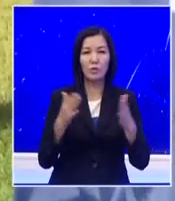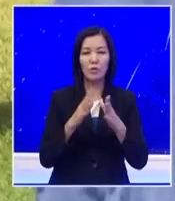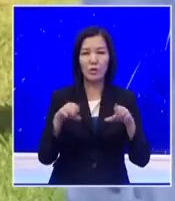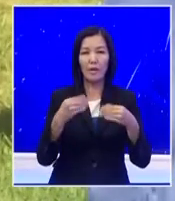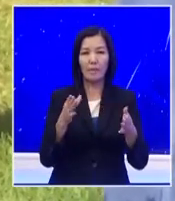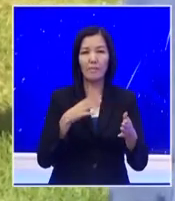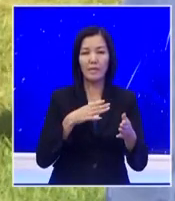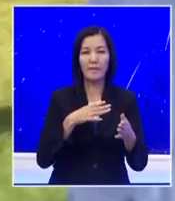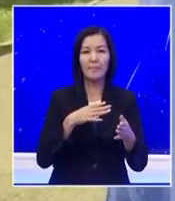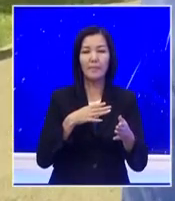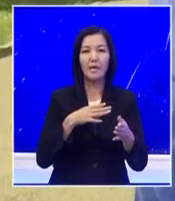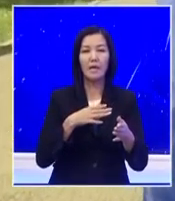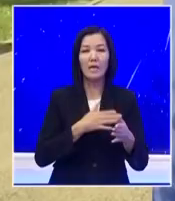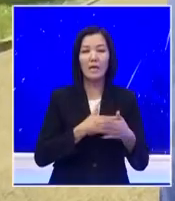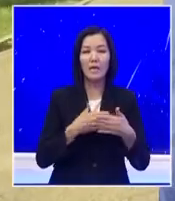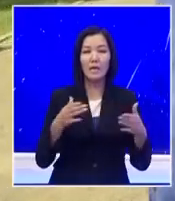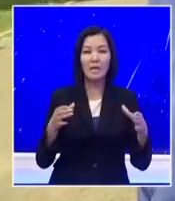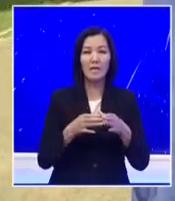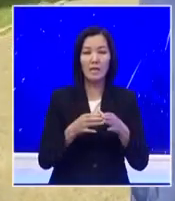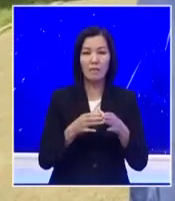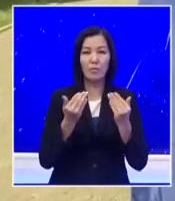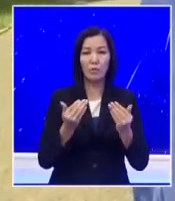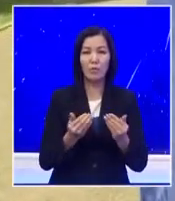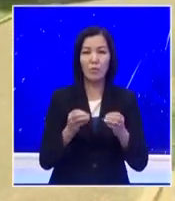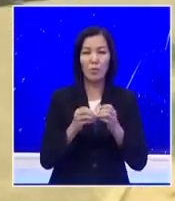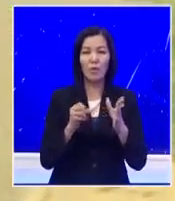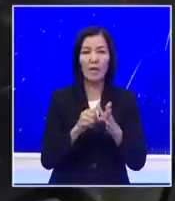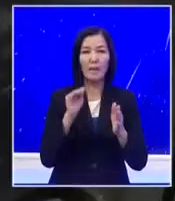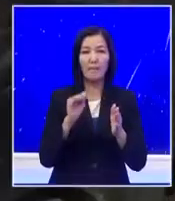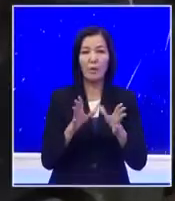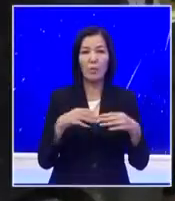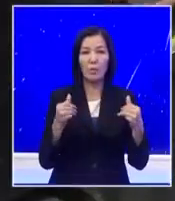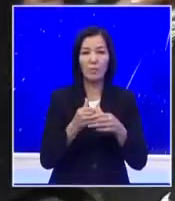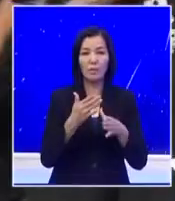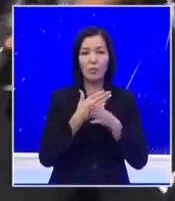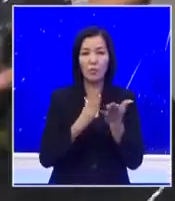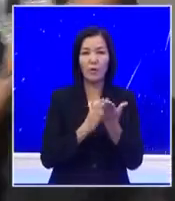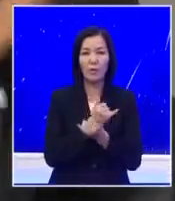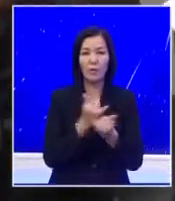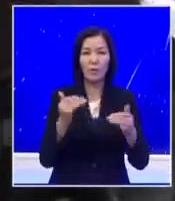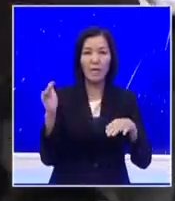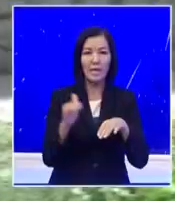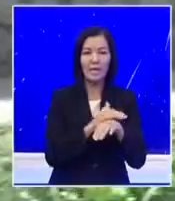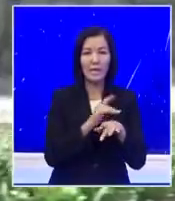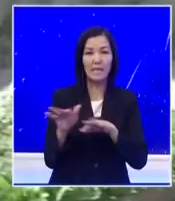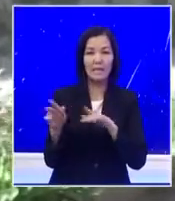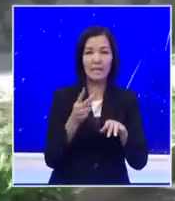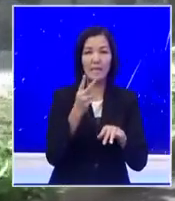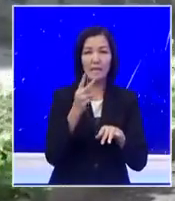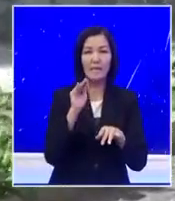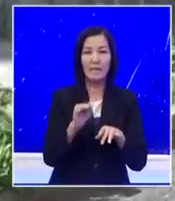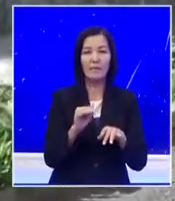қажеттіліктерін үйдеге апарып берді. Айта кетсек, еріктілер тобы бүгінге дейін 16 мыңнан аса отбасына көмек көрсеткен, игілікті іске 2 мың